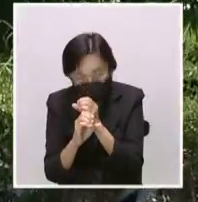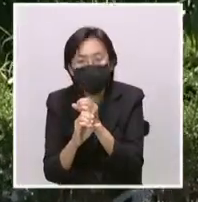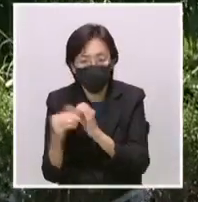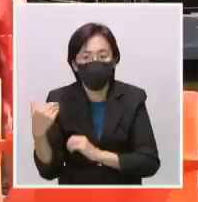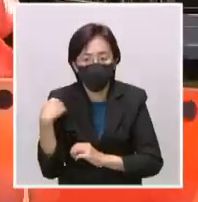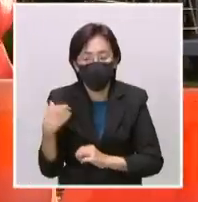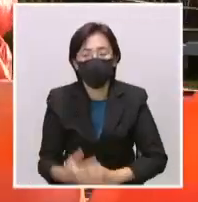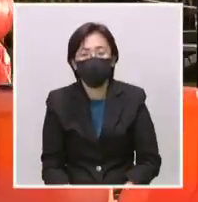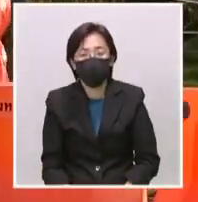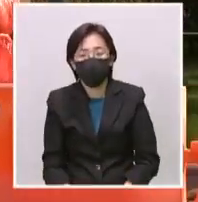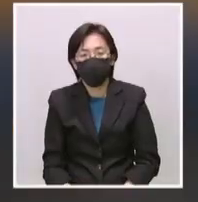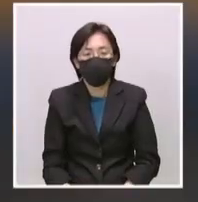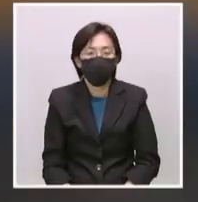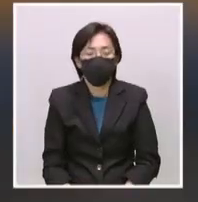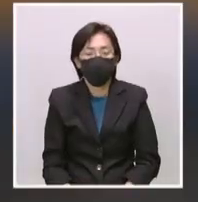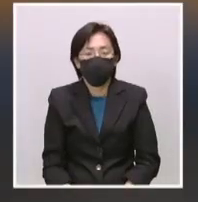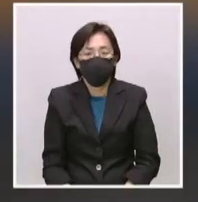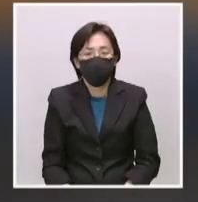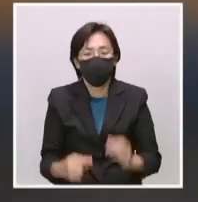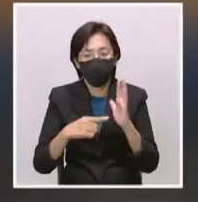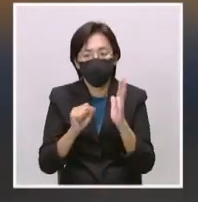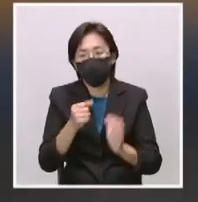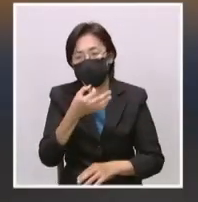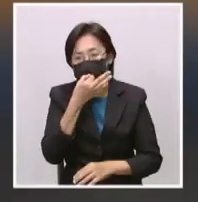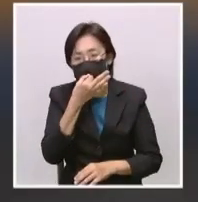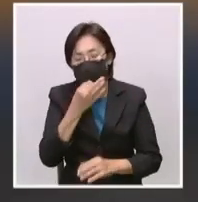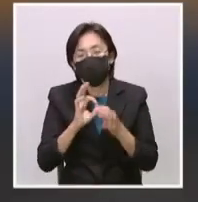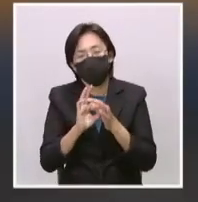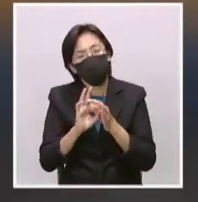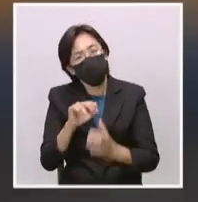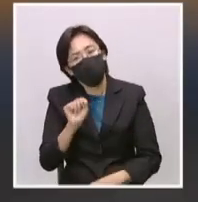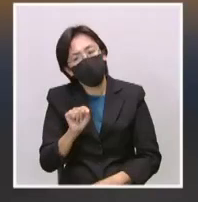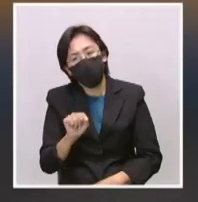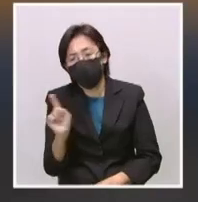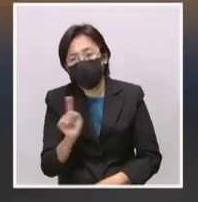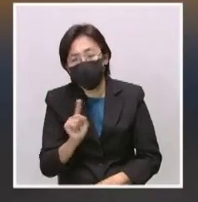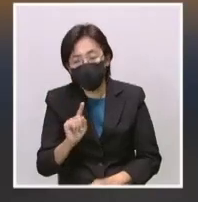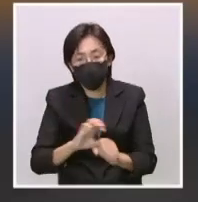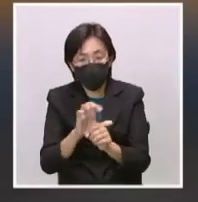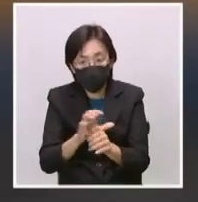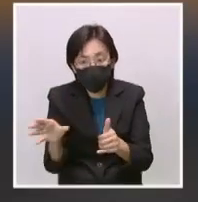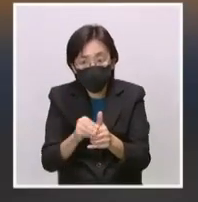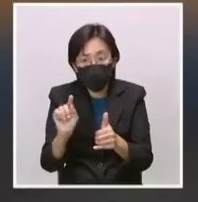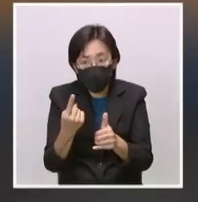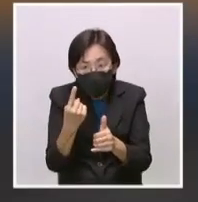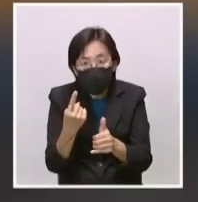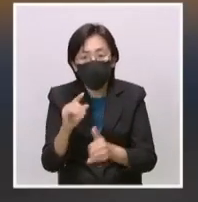นึ่งครับส่วนที่สมุทรสาครน่ากังวลใจพอสมควรเลยนะครับเพราะว่าวันนี้พบผู้ติดเชื้อรายใ